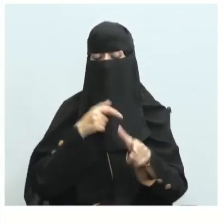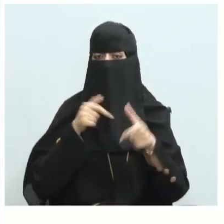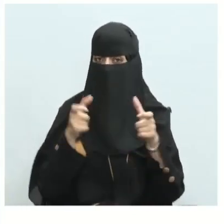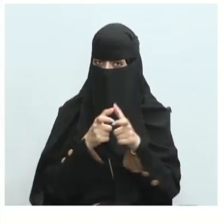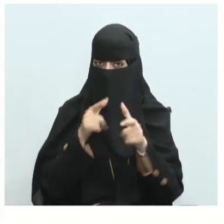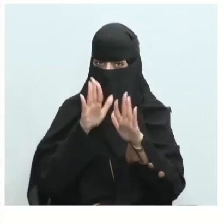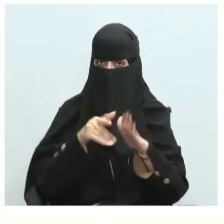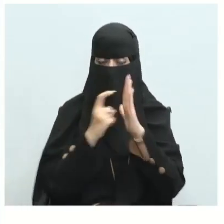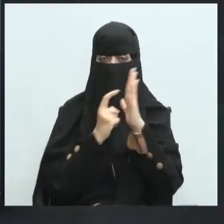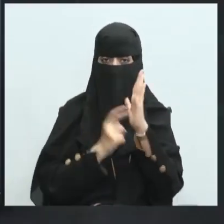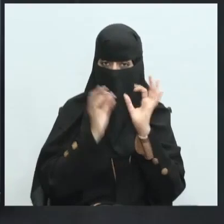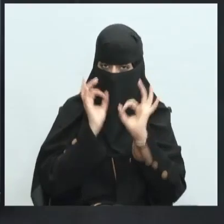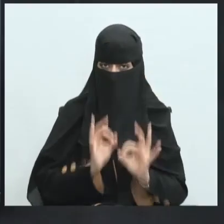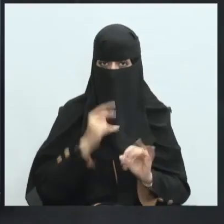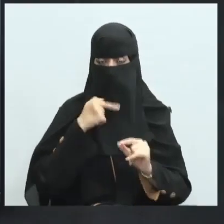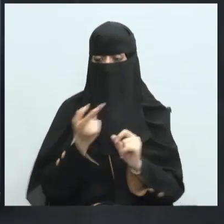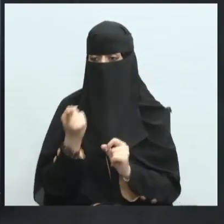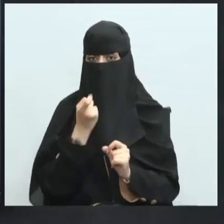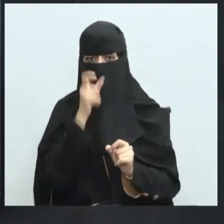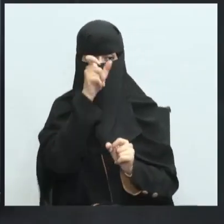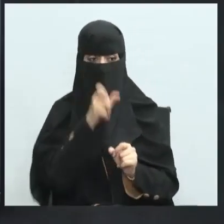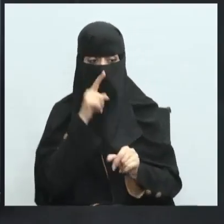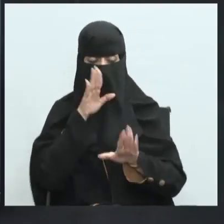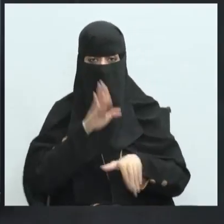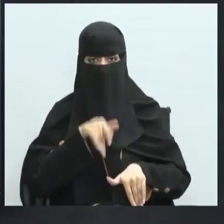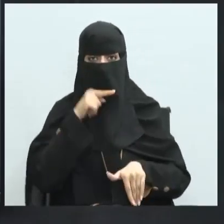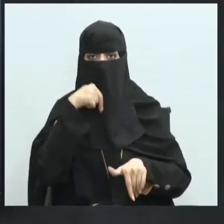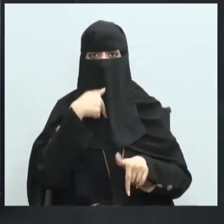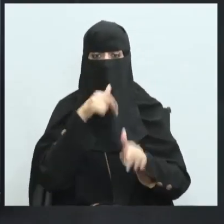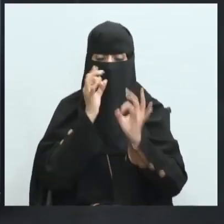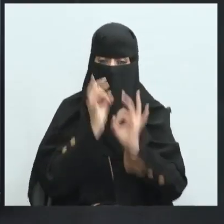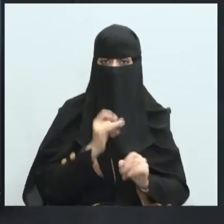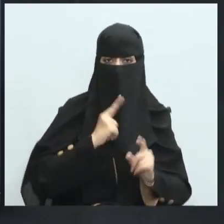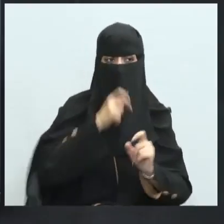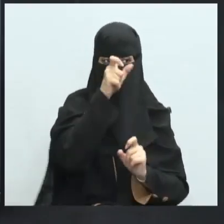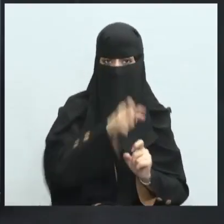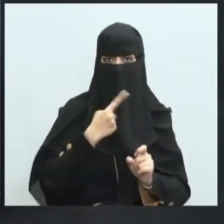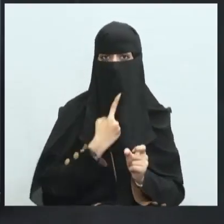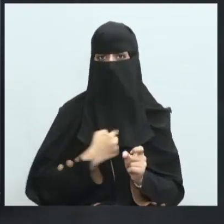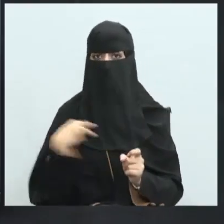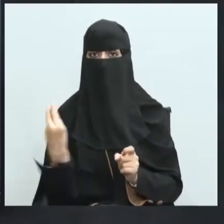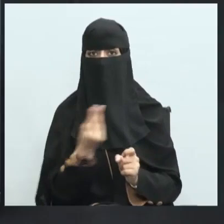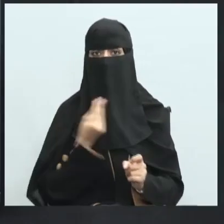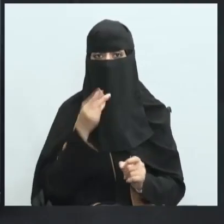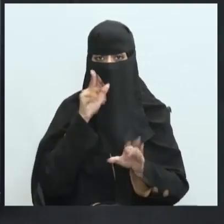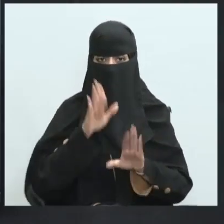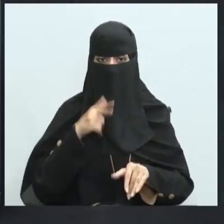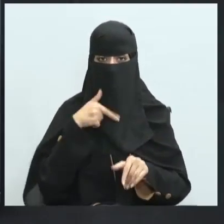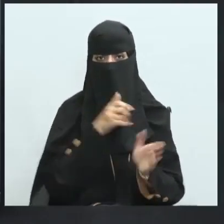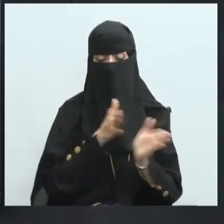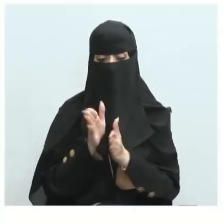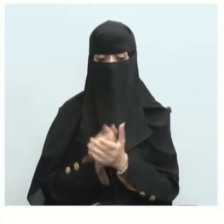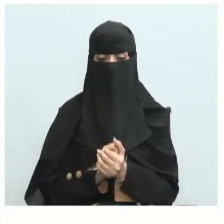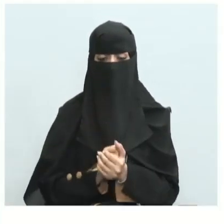من الانظمه او اللوائح تتطلب ان تكون موجوده ومتحققش الذي يرغب ان يكون مرشدا